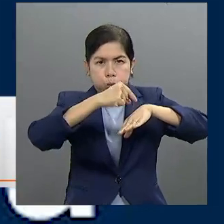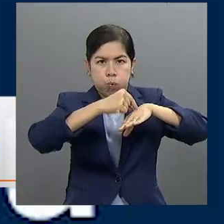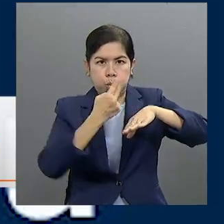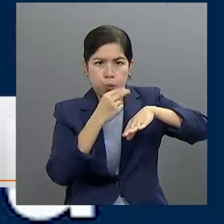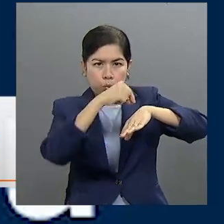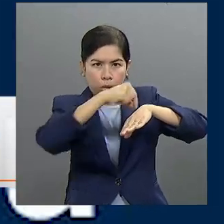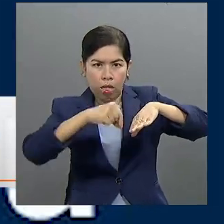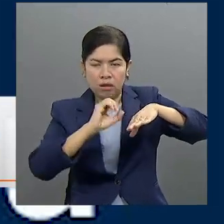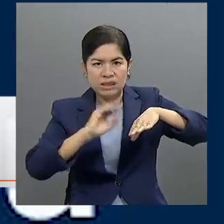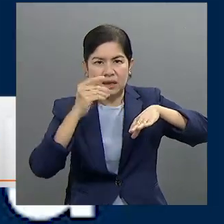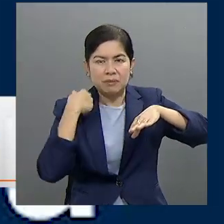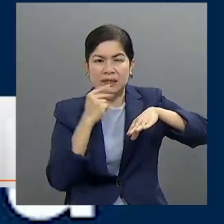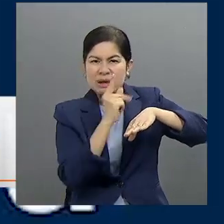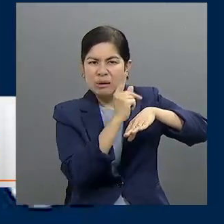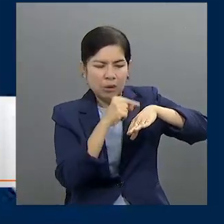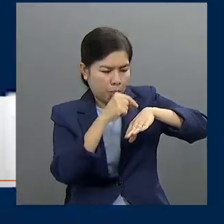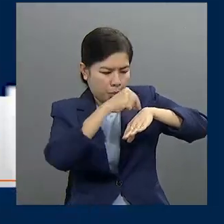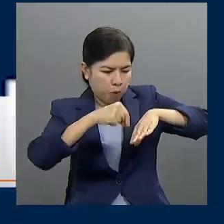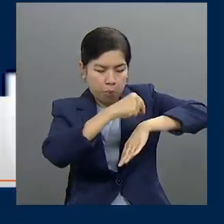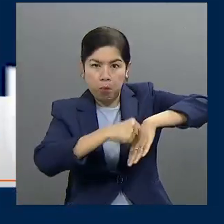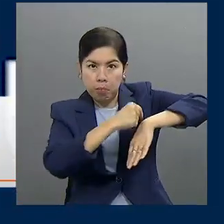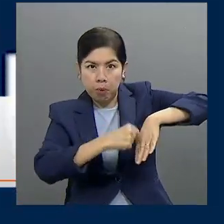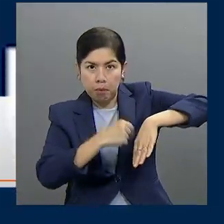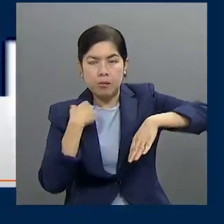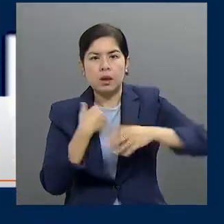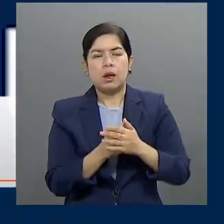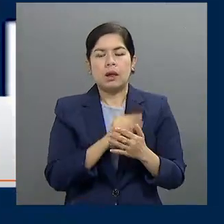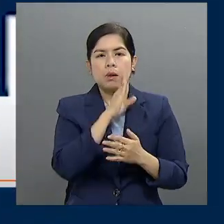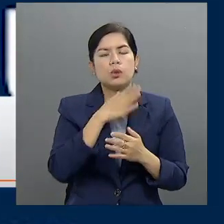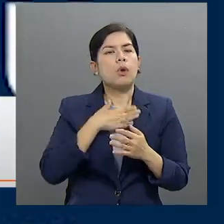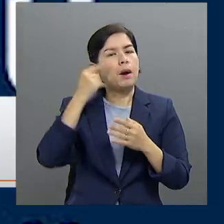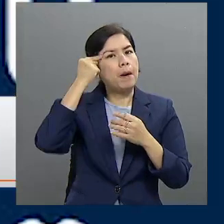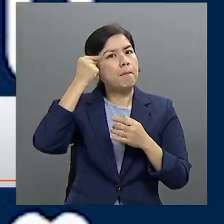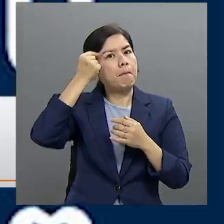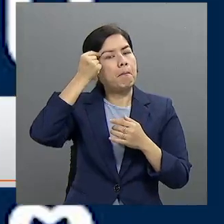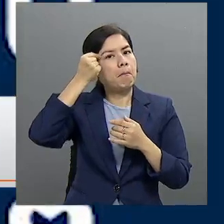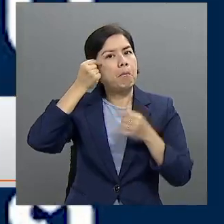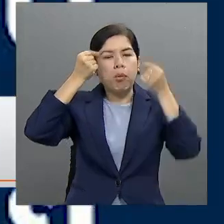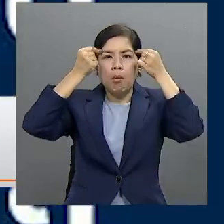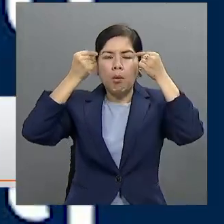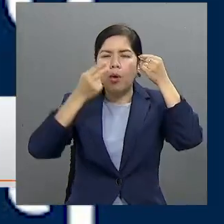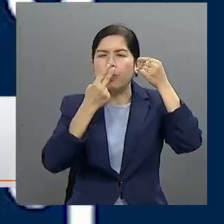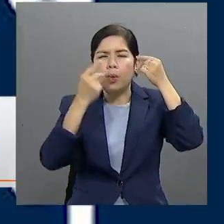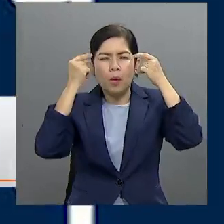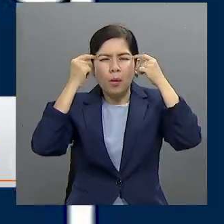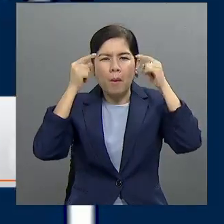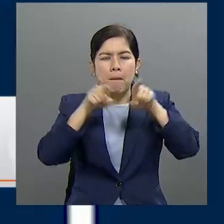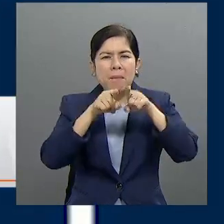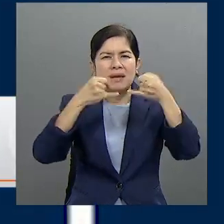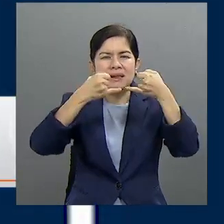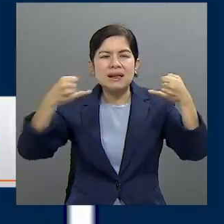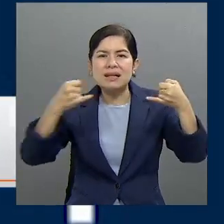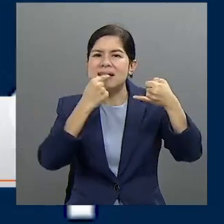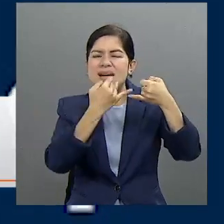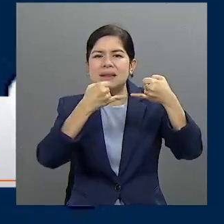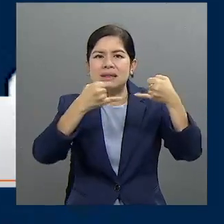ณีเส้นเลือดปูดที่บริเวณขมับอันนี้ผมมีนะแต่ว่าคือผมเป็นกระหม่อมมันบางนะฮะมันก็จะเห็นง่ายหน่อยนะฮะหรือถ้าเกิดมีเลือดปู